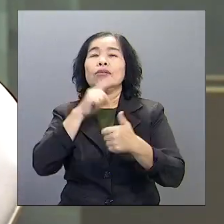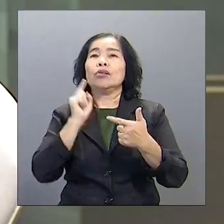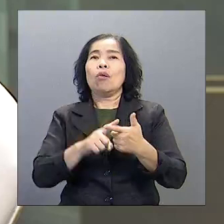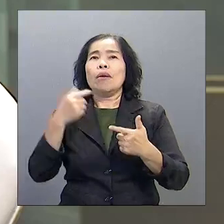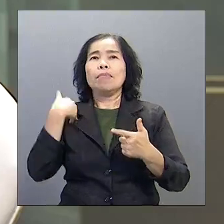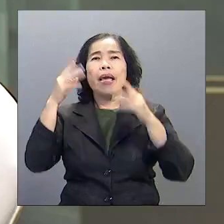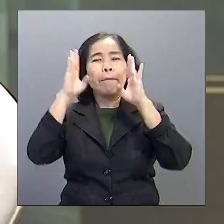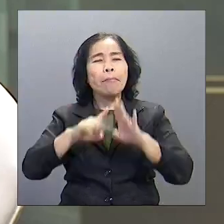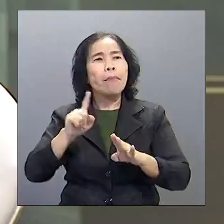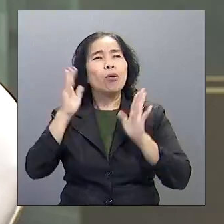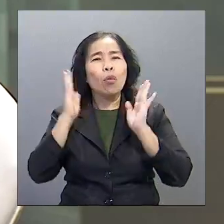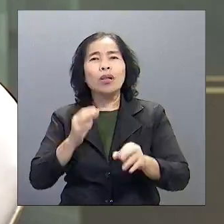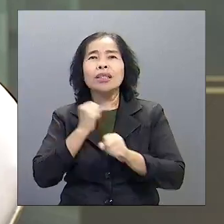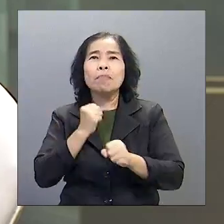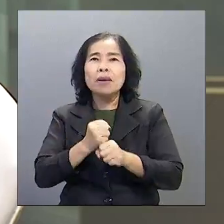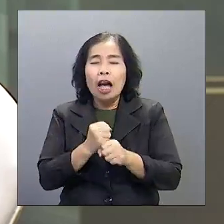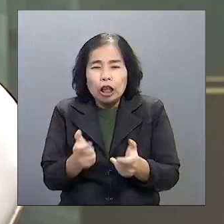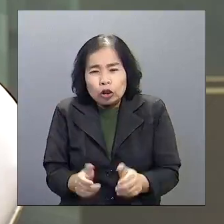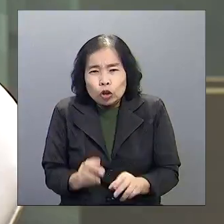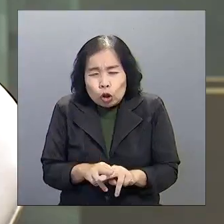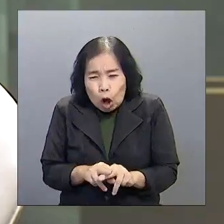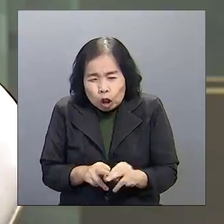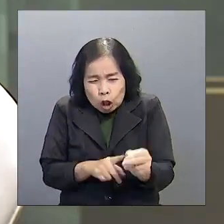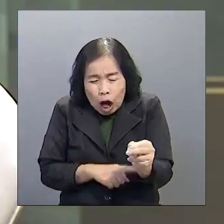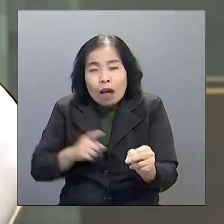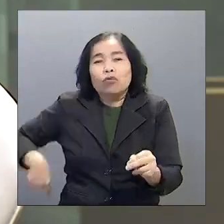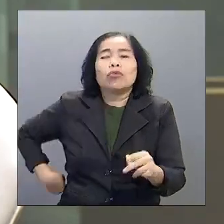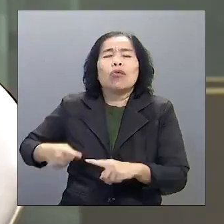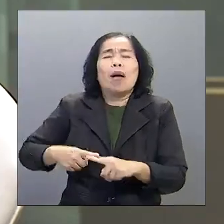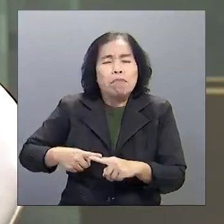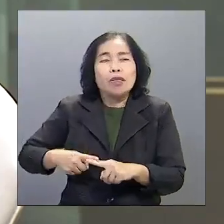ของคนที่ทำงานเป็นออฟฟิศซินโดรมปรึกษาแพทย์ดีที่สุดนะคะ นะครับ